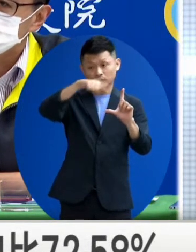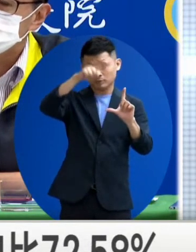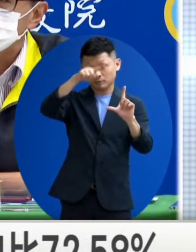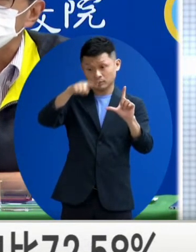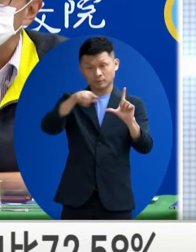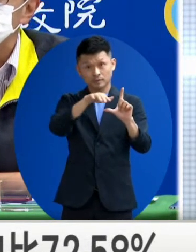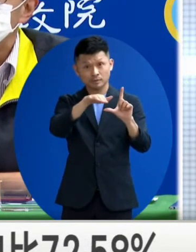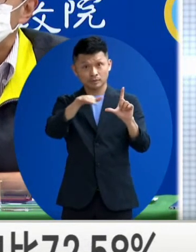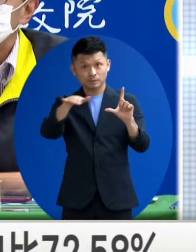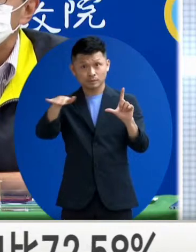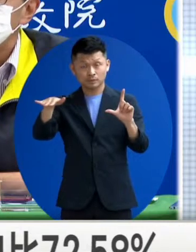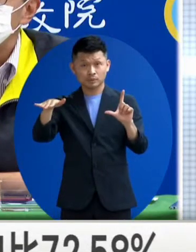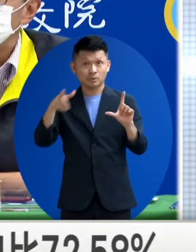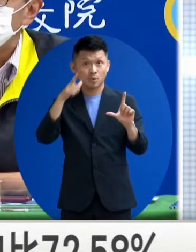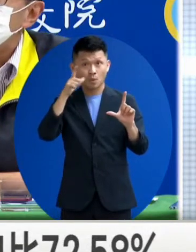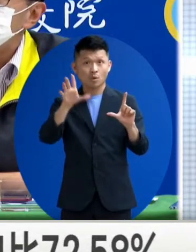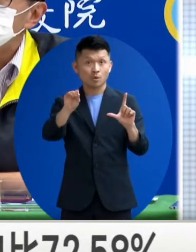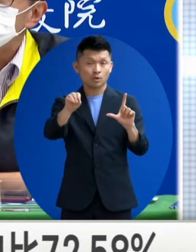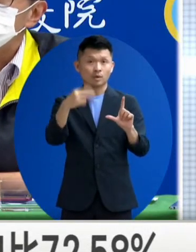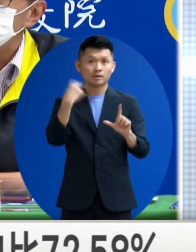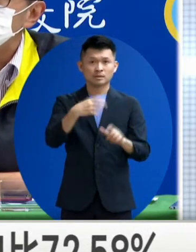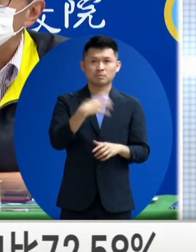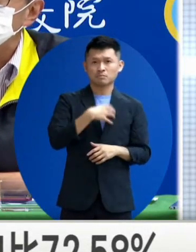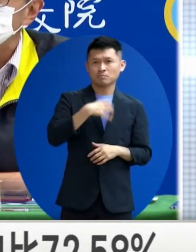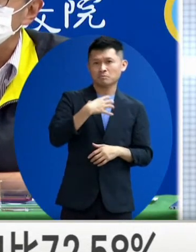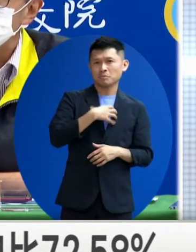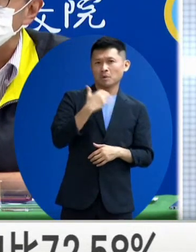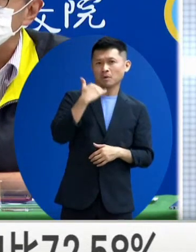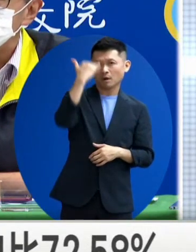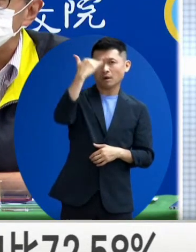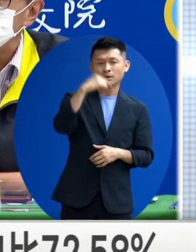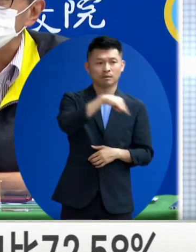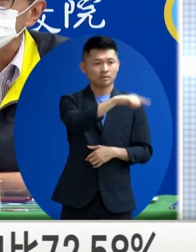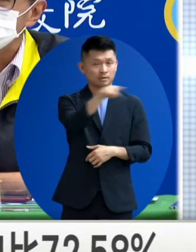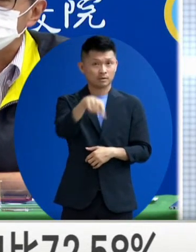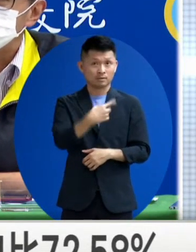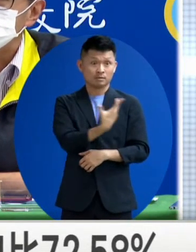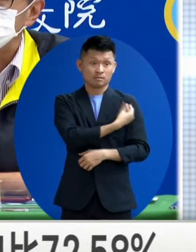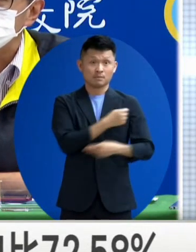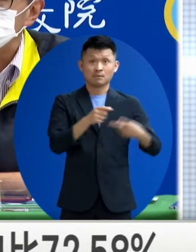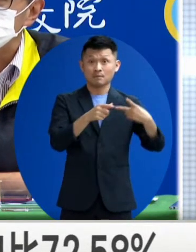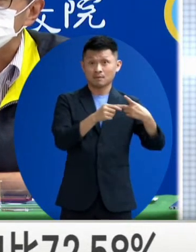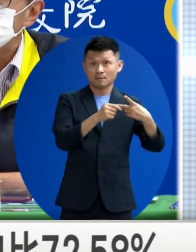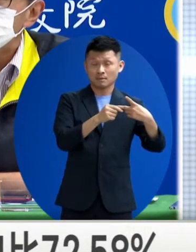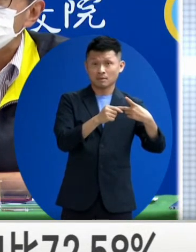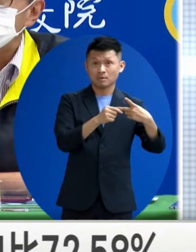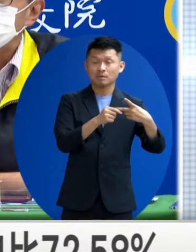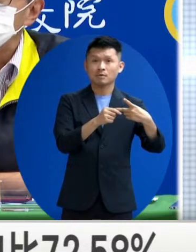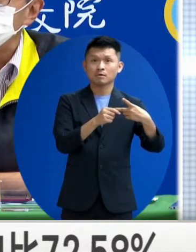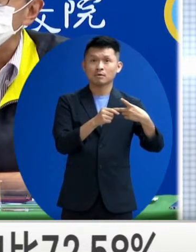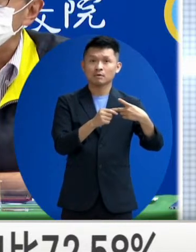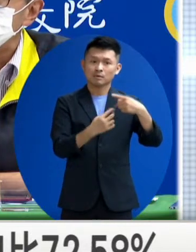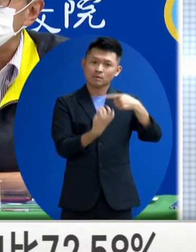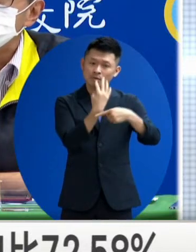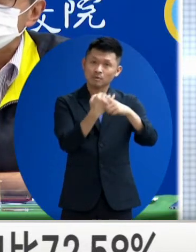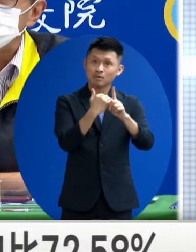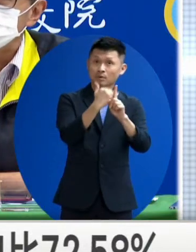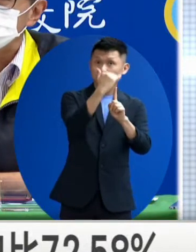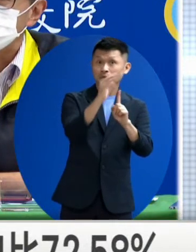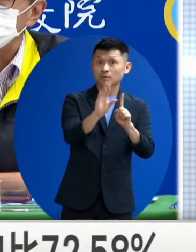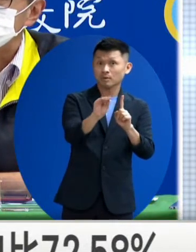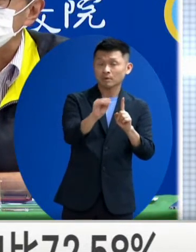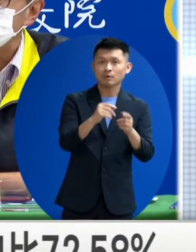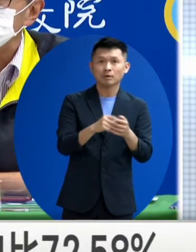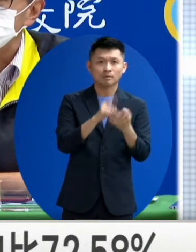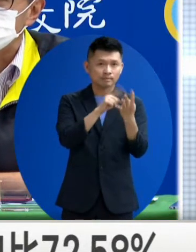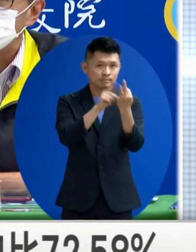定的情形，还有就是我们一些高风险族群可能疫苗特别是第二剂疫苗的接种的一些涵盖率等等，那整体的